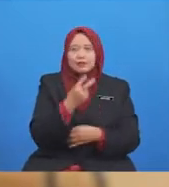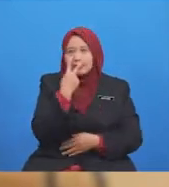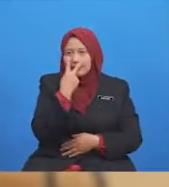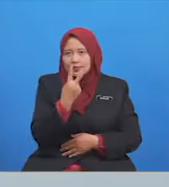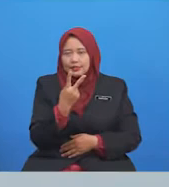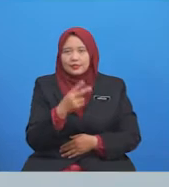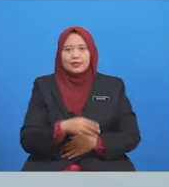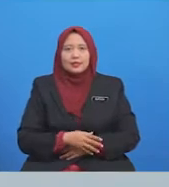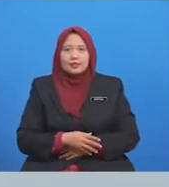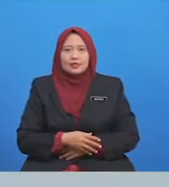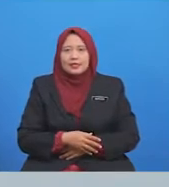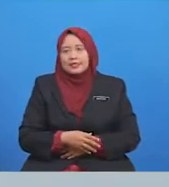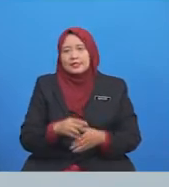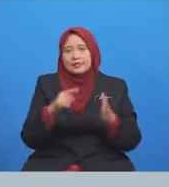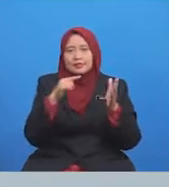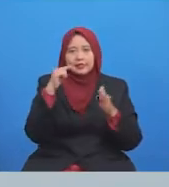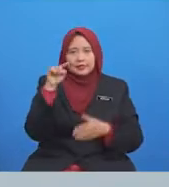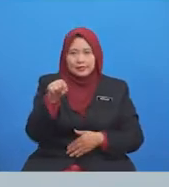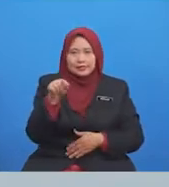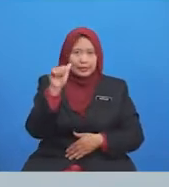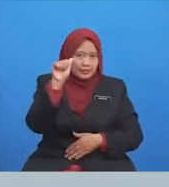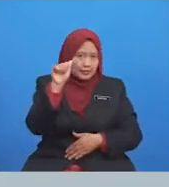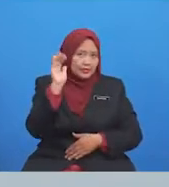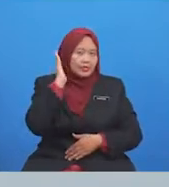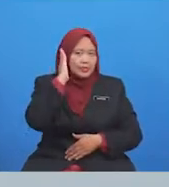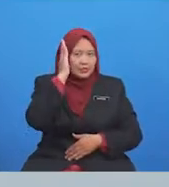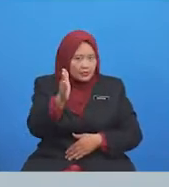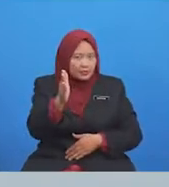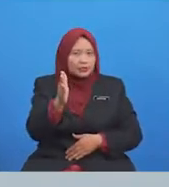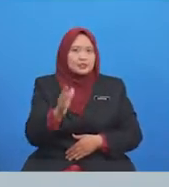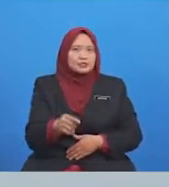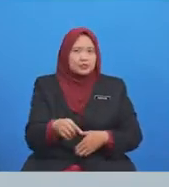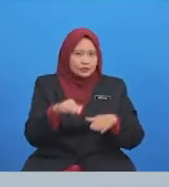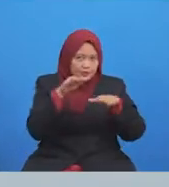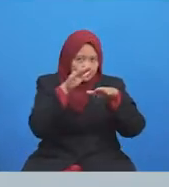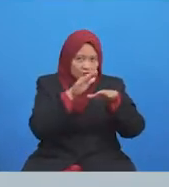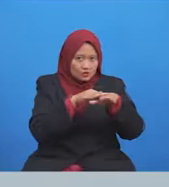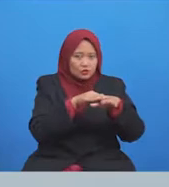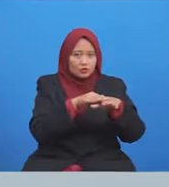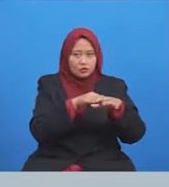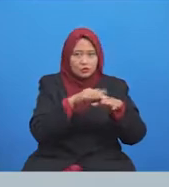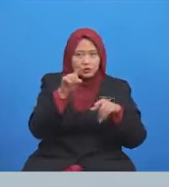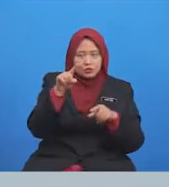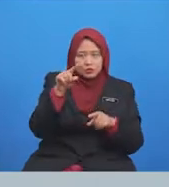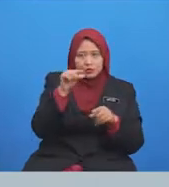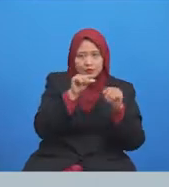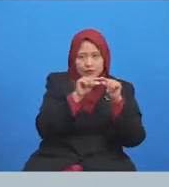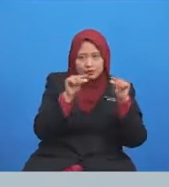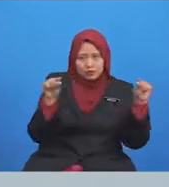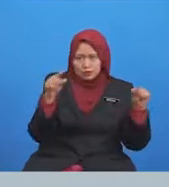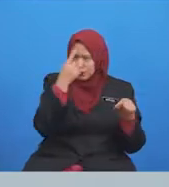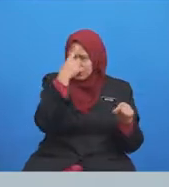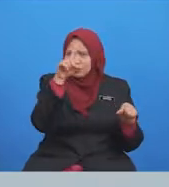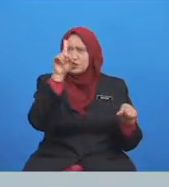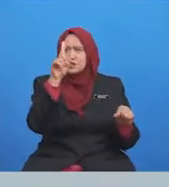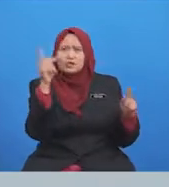bahawa titik A akan menyentuh garisan untuk satu kali apabila